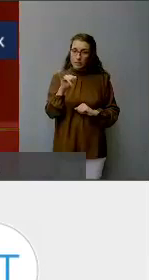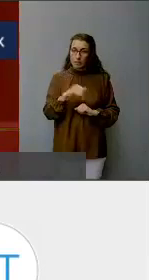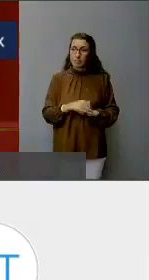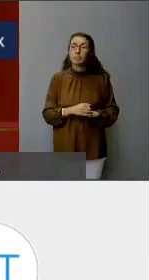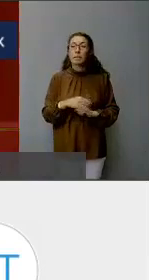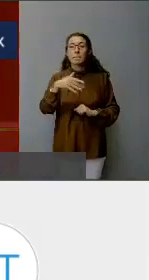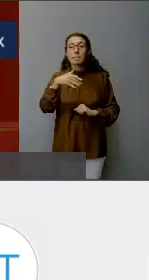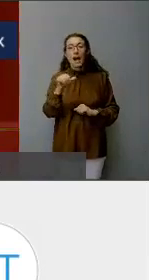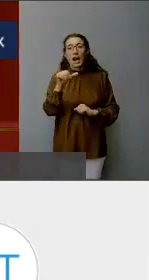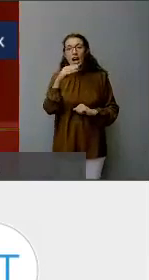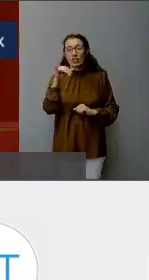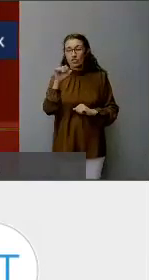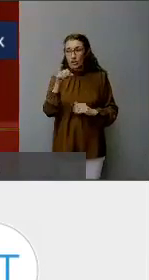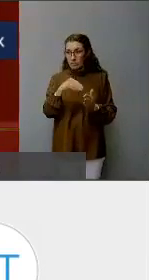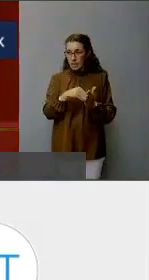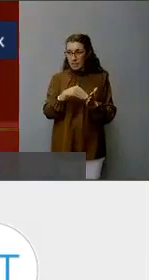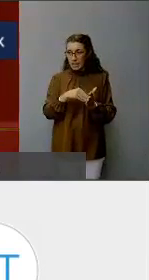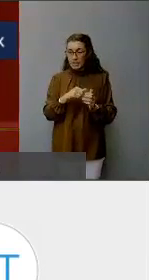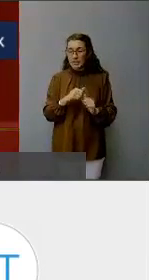ciao